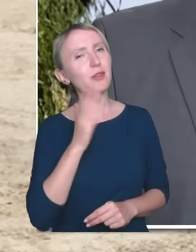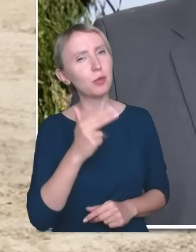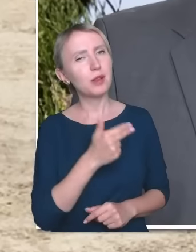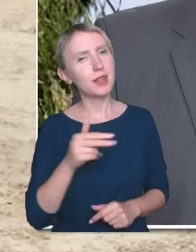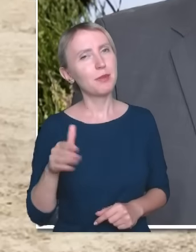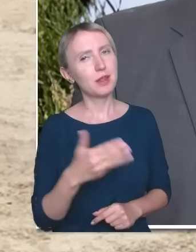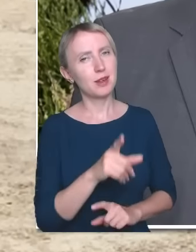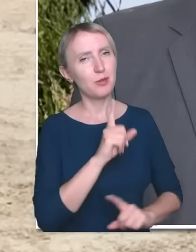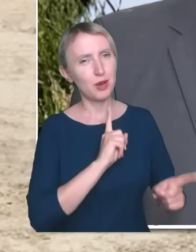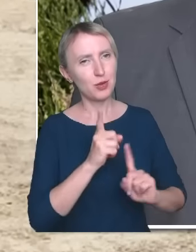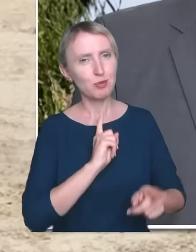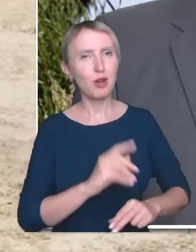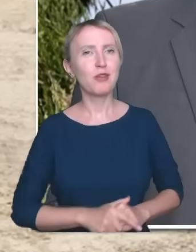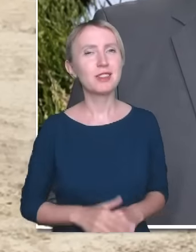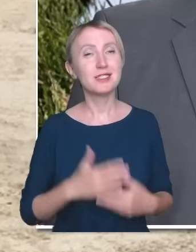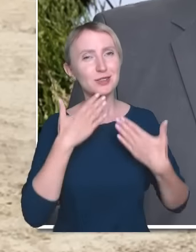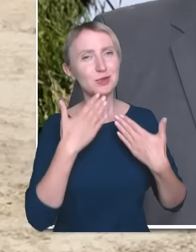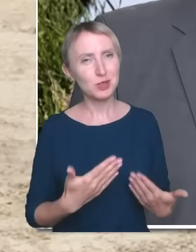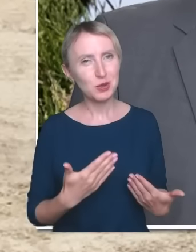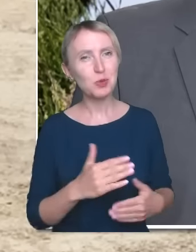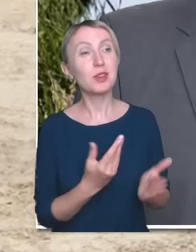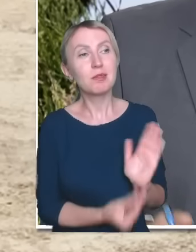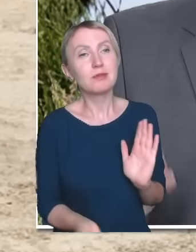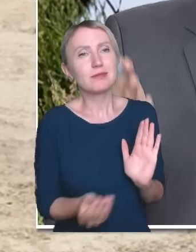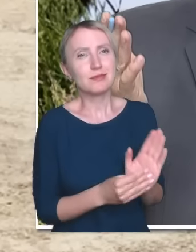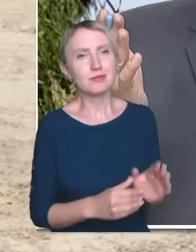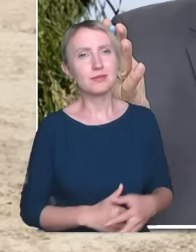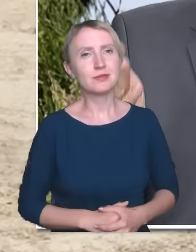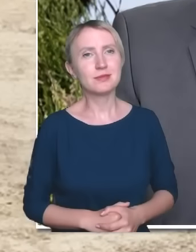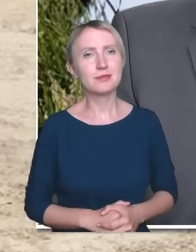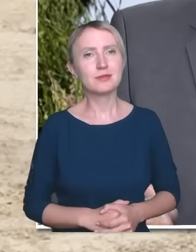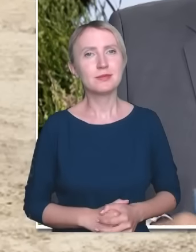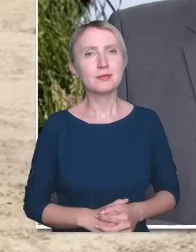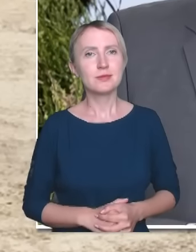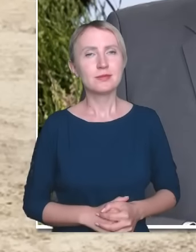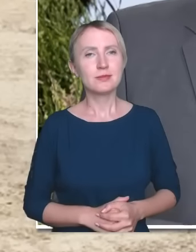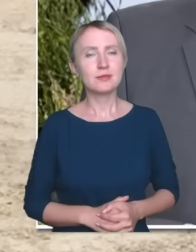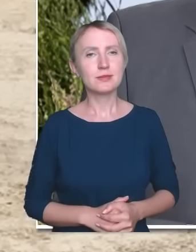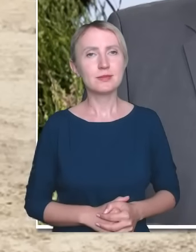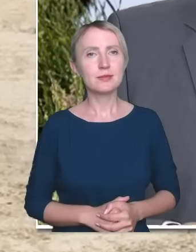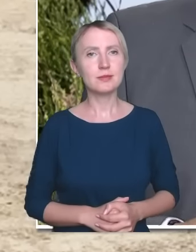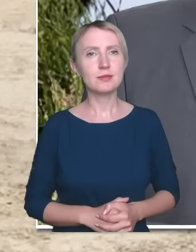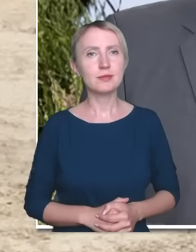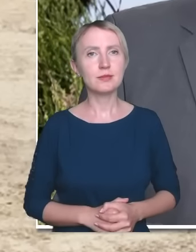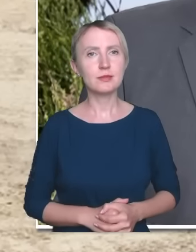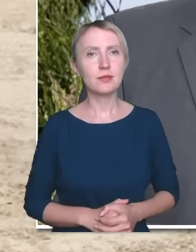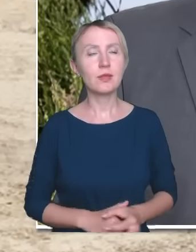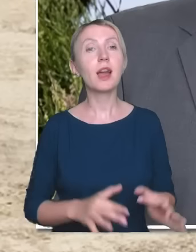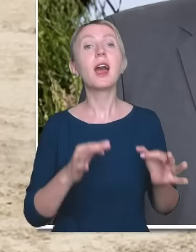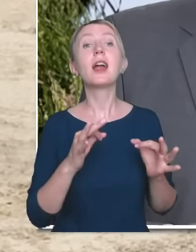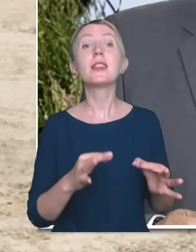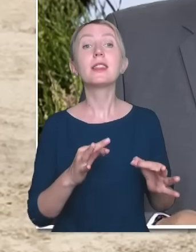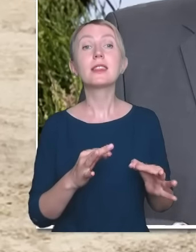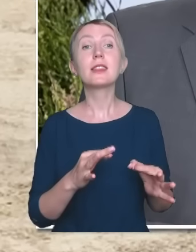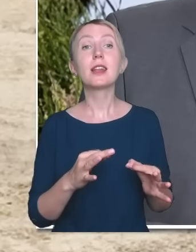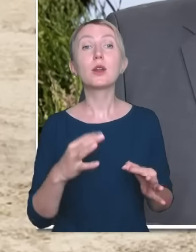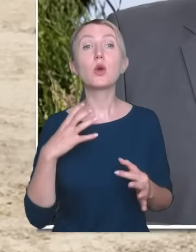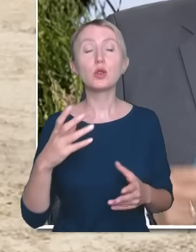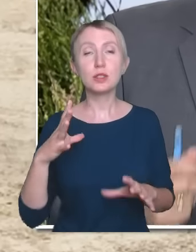rozmawiać. Bardzo dziękuję za to wprowadzenie, ale teraz moim Państwa gościem